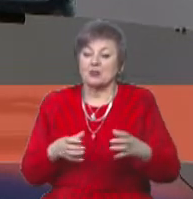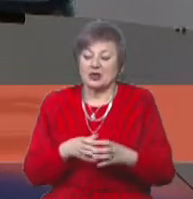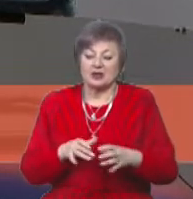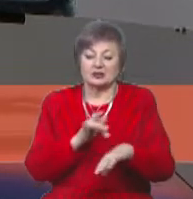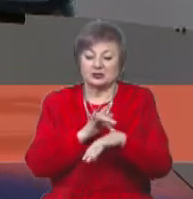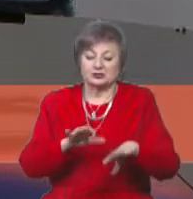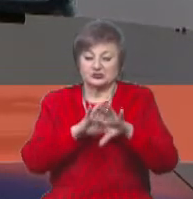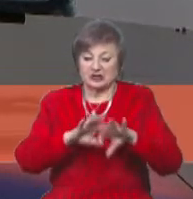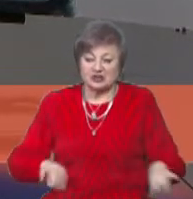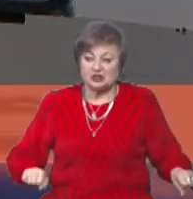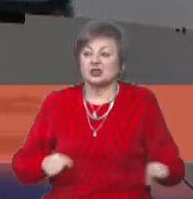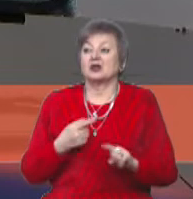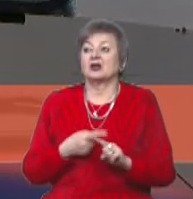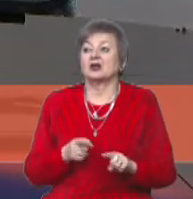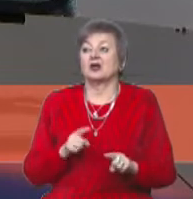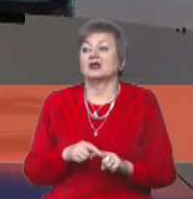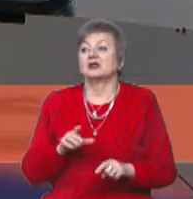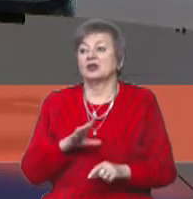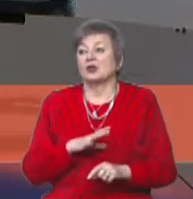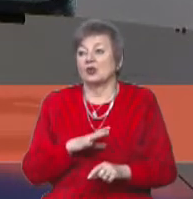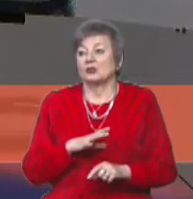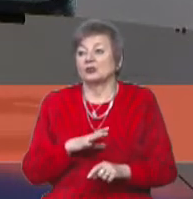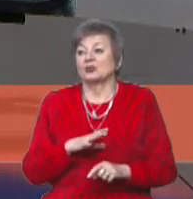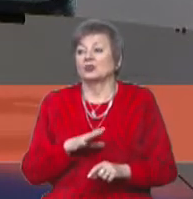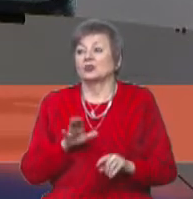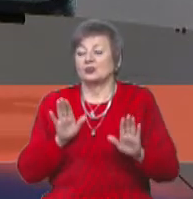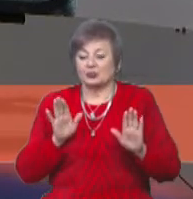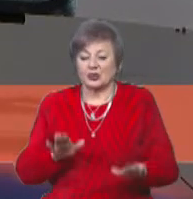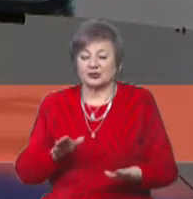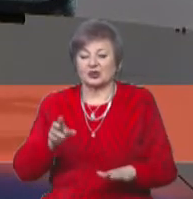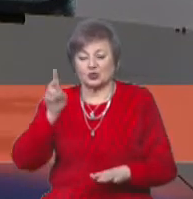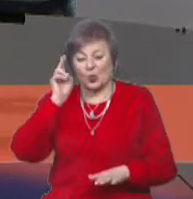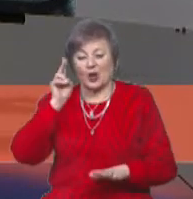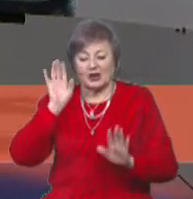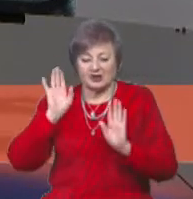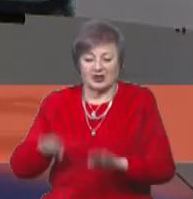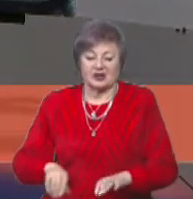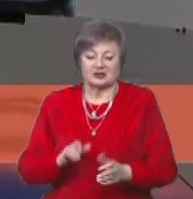растащили, это было... Местный туалет, местная свалка.